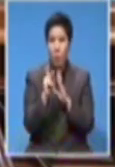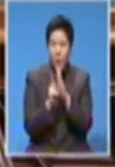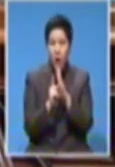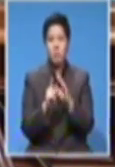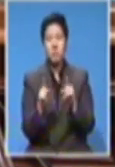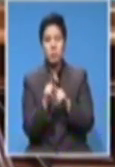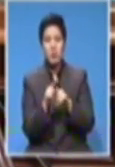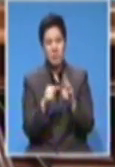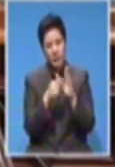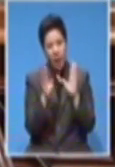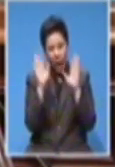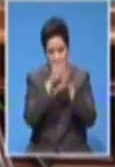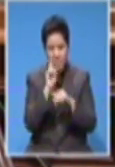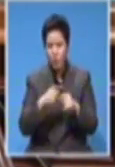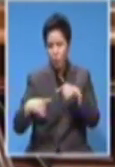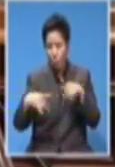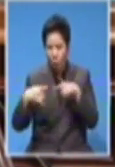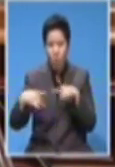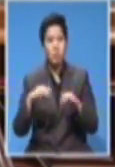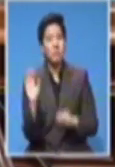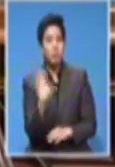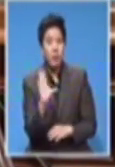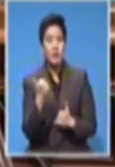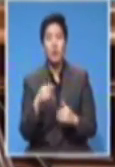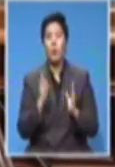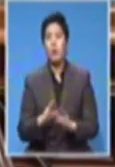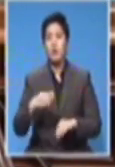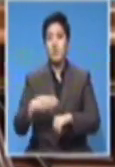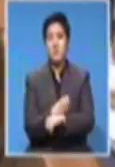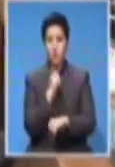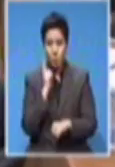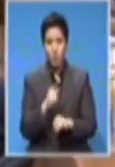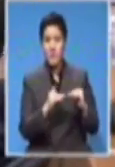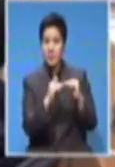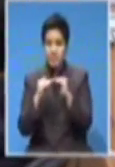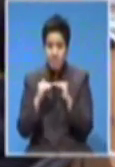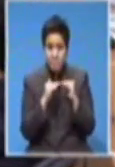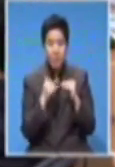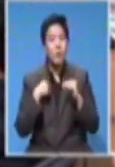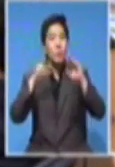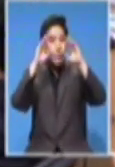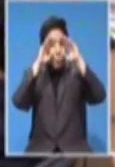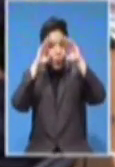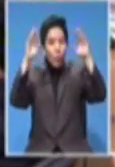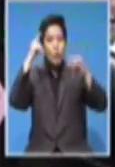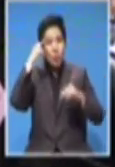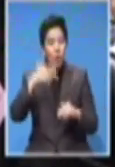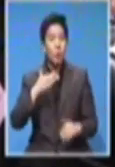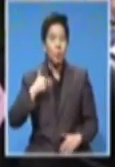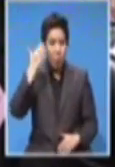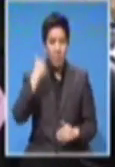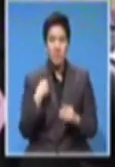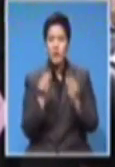ารัฐมนุนมาทะเลาะเบาแว้งกันอีกนะครับนักการเมืองก็ต้องมีธรรมาภิบาลเรามีประสบการณ์มากมายนะครับรัฐมนุนที่ผ่านมามีหลายฉ